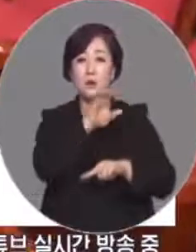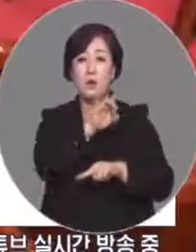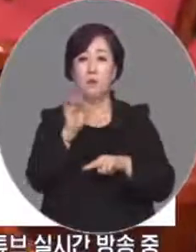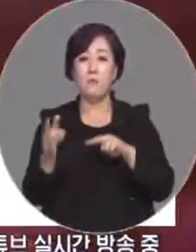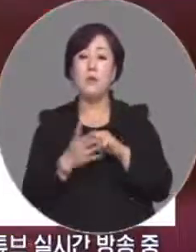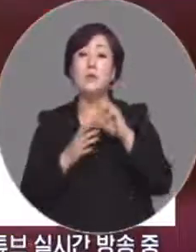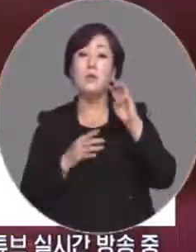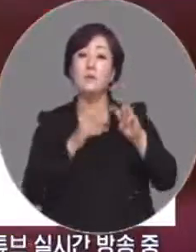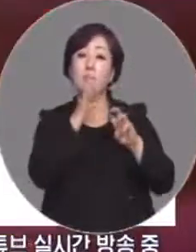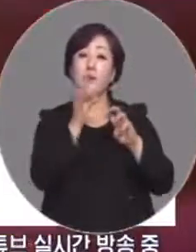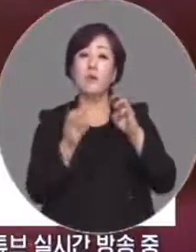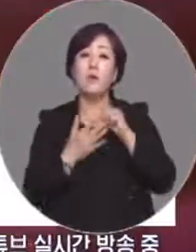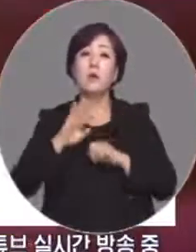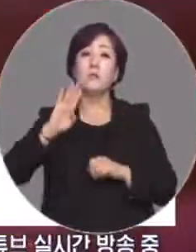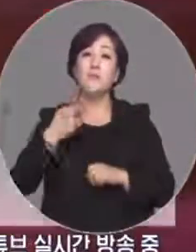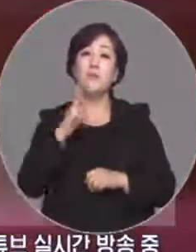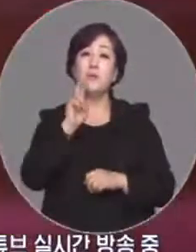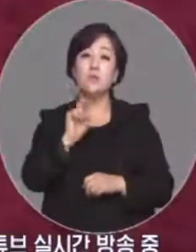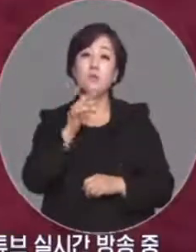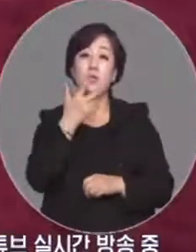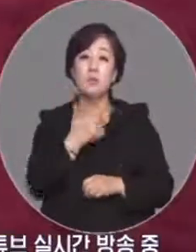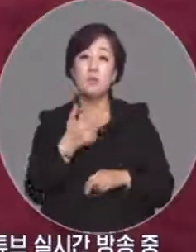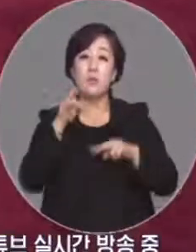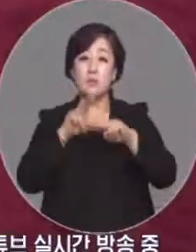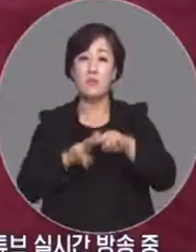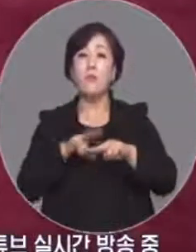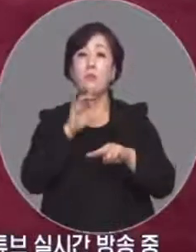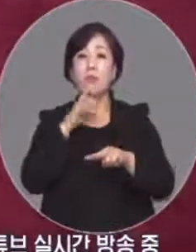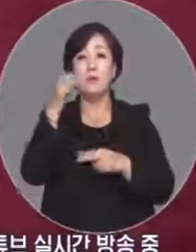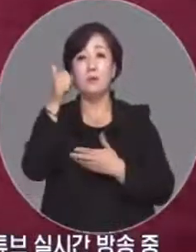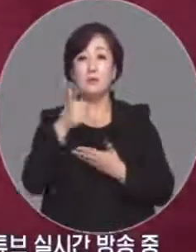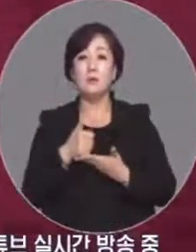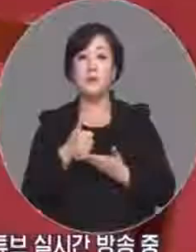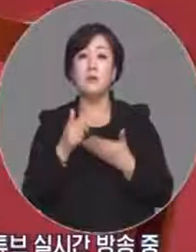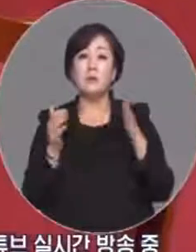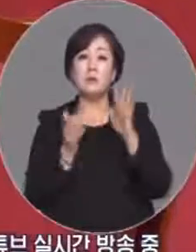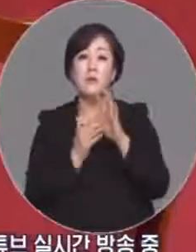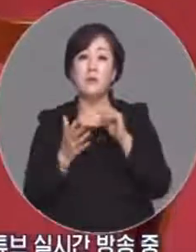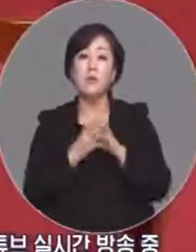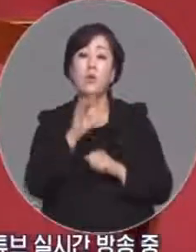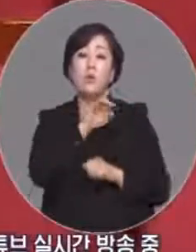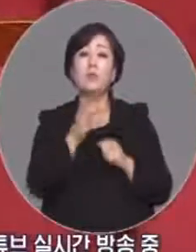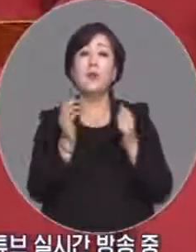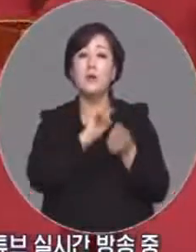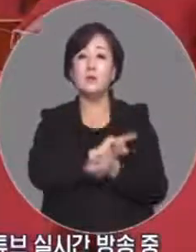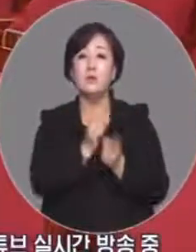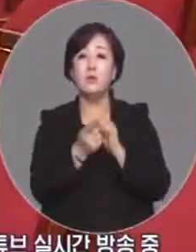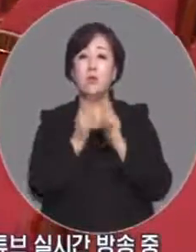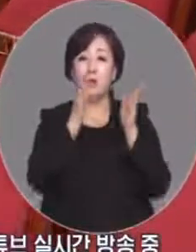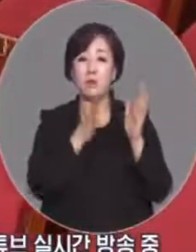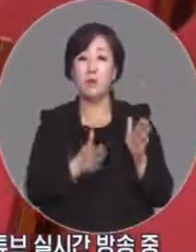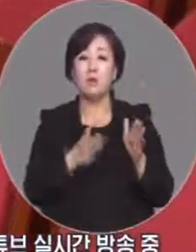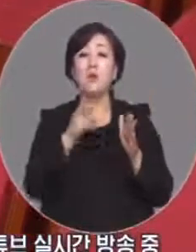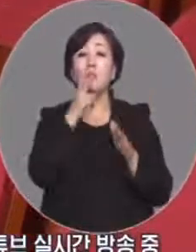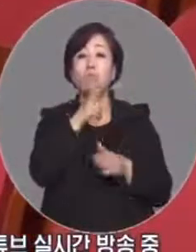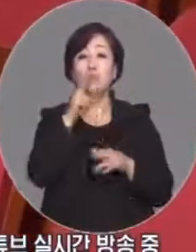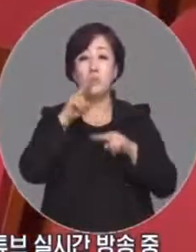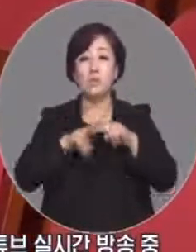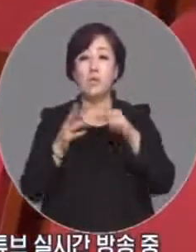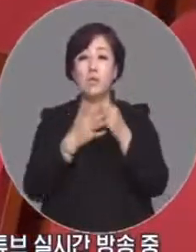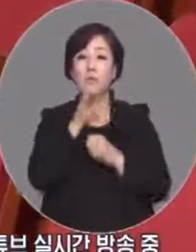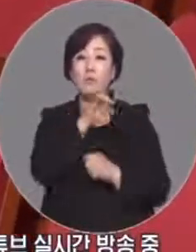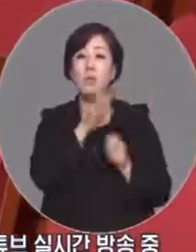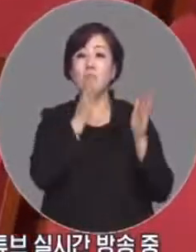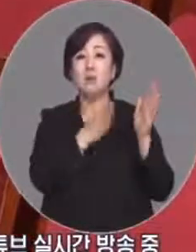객석의 30%인 428석만 봤습니다. 관객들은 거리 두기로 인해 이렇게 두 자리씩 뛰어앉아